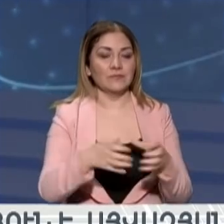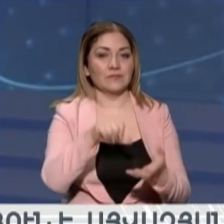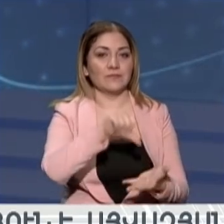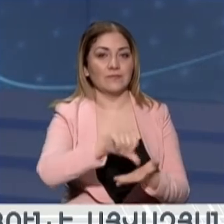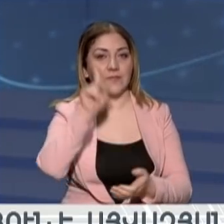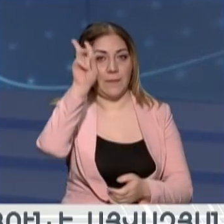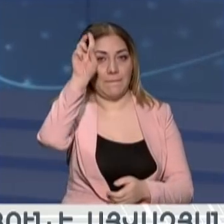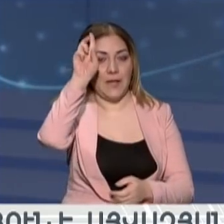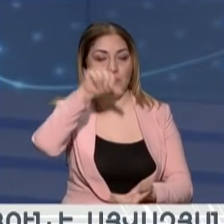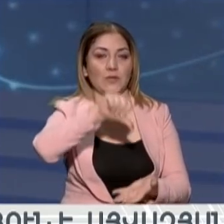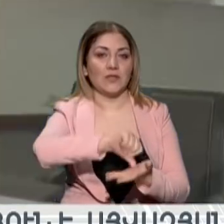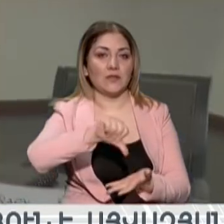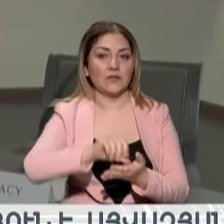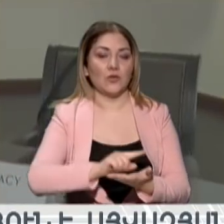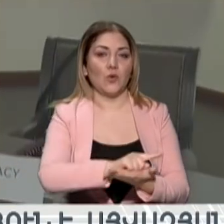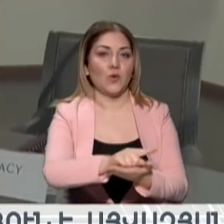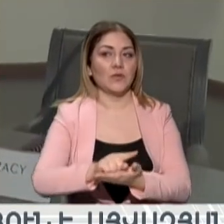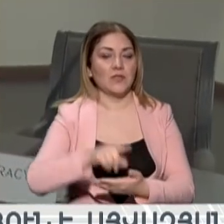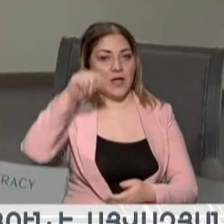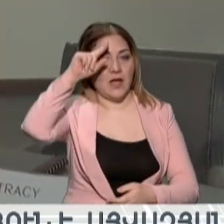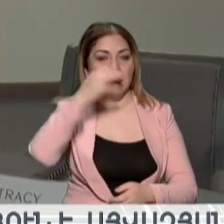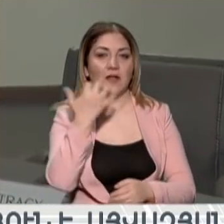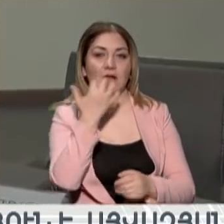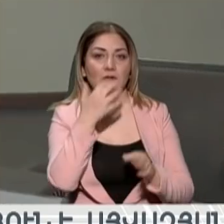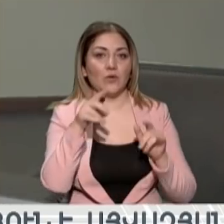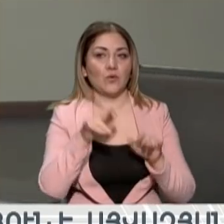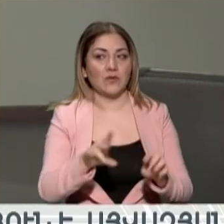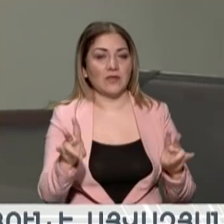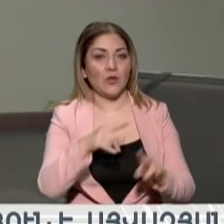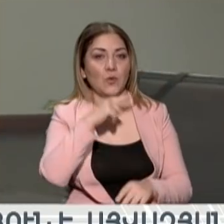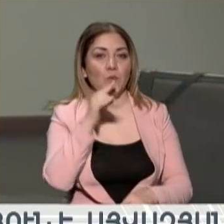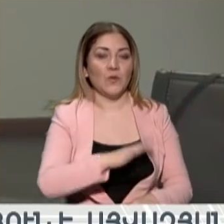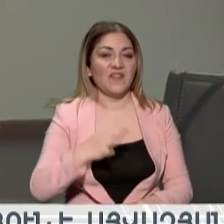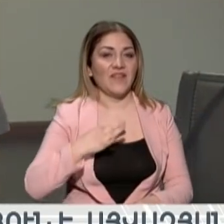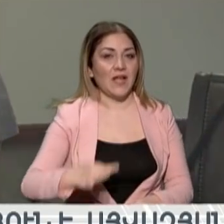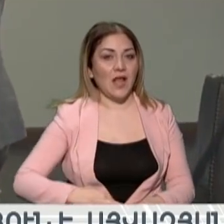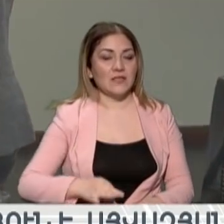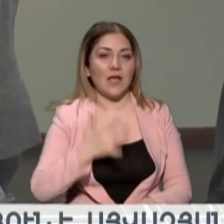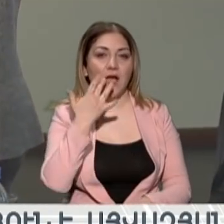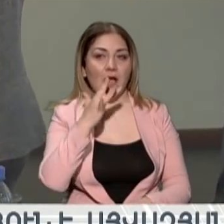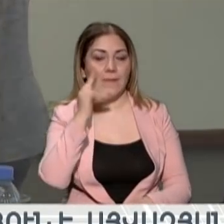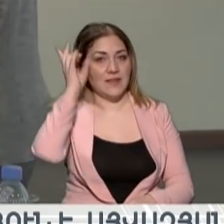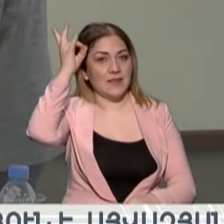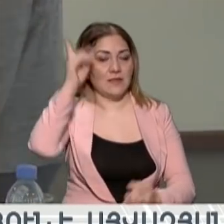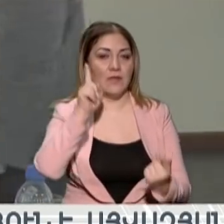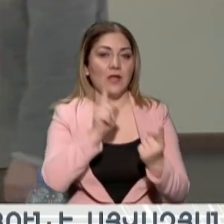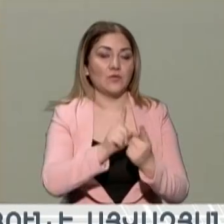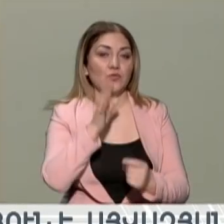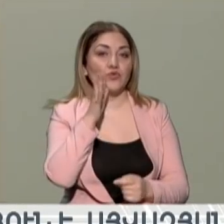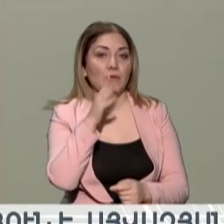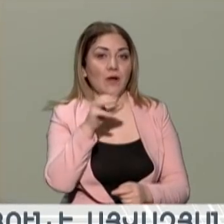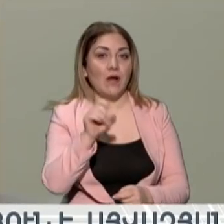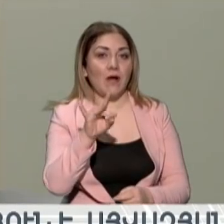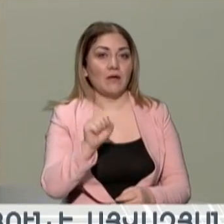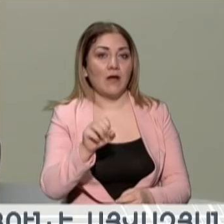համանախագահ երկրների ներկայացուցիչների հետ խոսել է Հայաստանի արտգործնախարարը։ Ռուսաստանի, Ֆրանսիայի և ԱՄՆ դեսպանների հետ հանդիպմանը